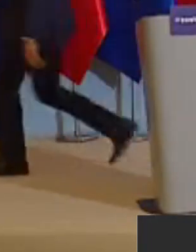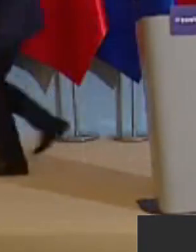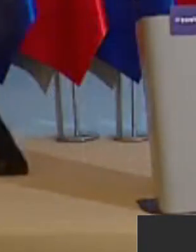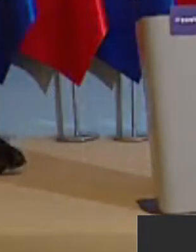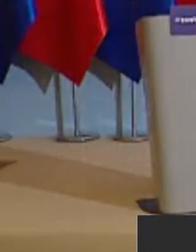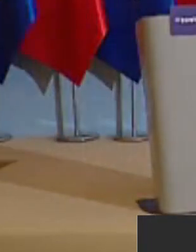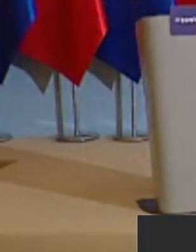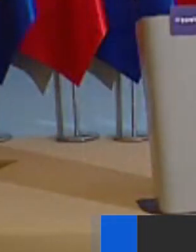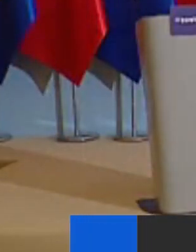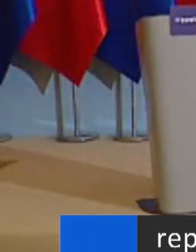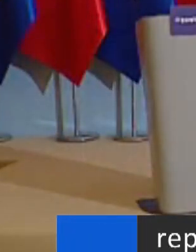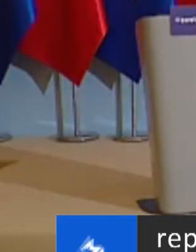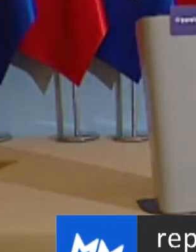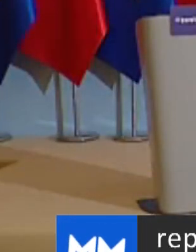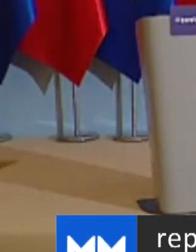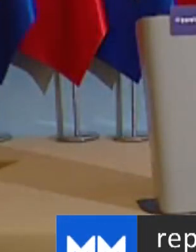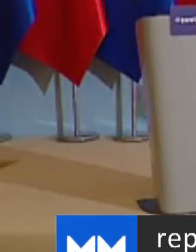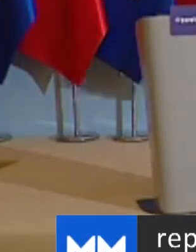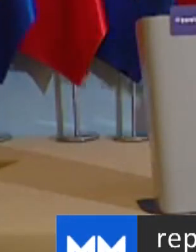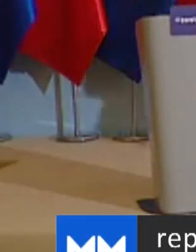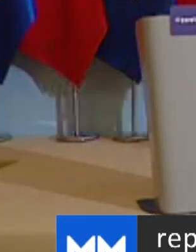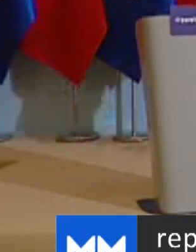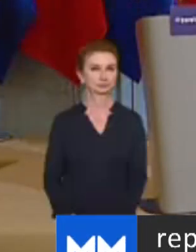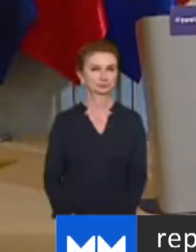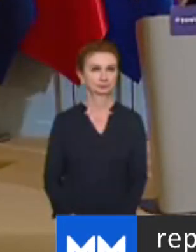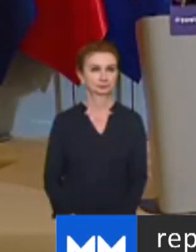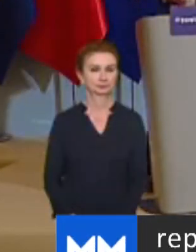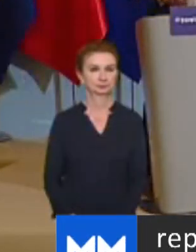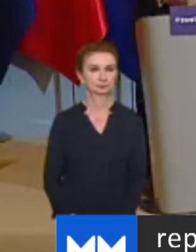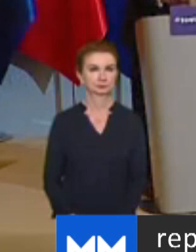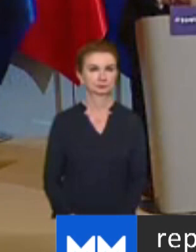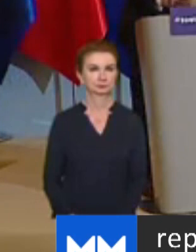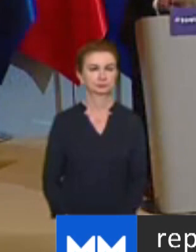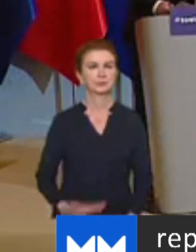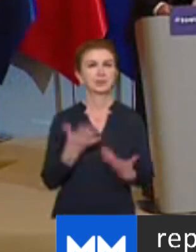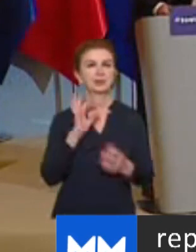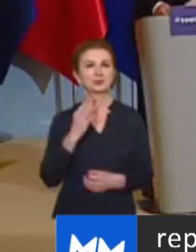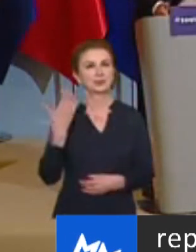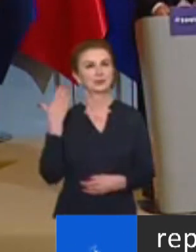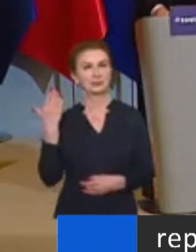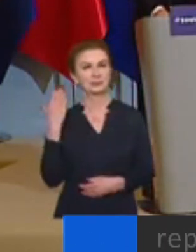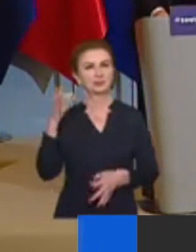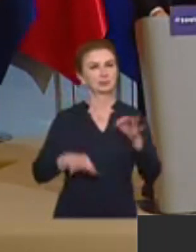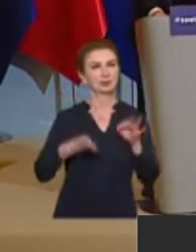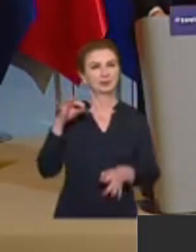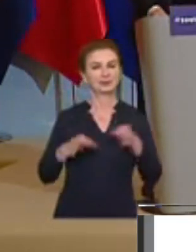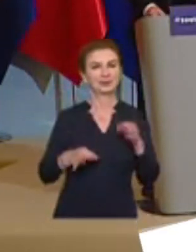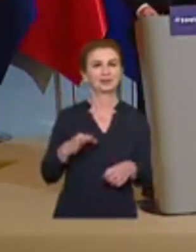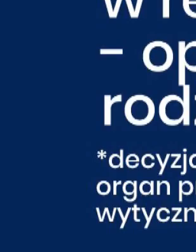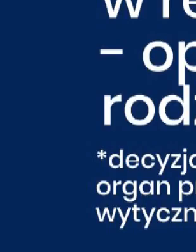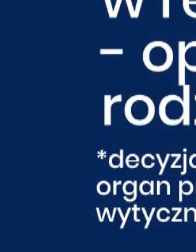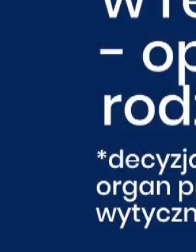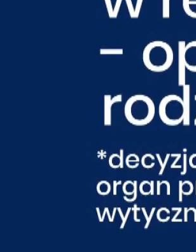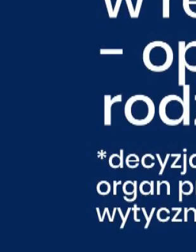osób zdrowieje niż ulega zakażeniu, stąd rząd zdecydował się na drugi etap znoszenia ograniczeń w życiu społecznym